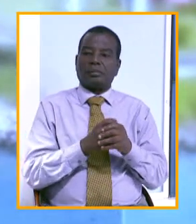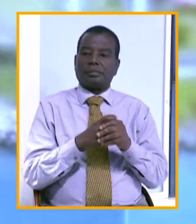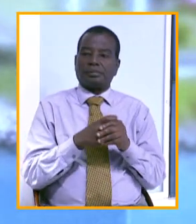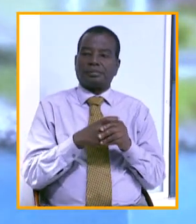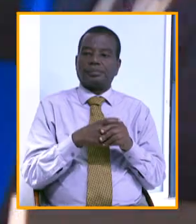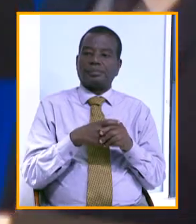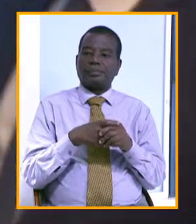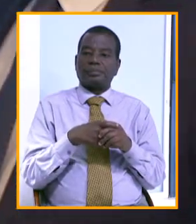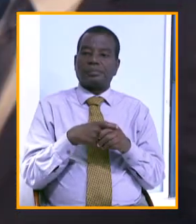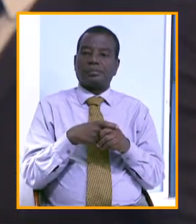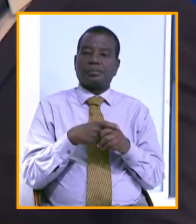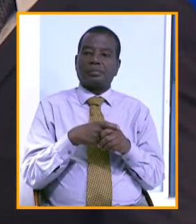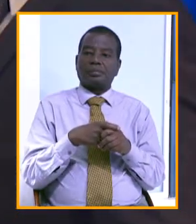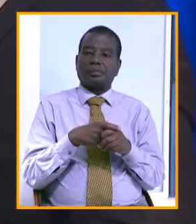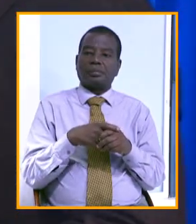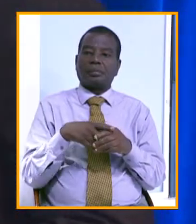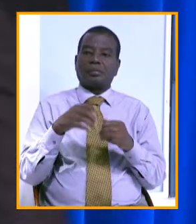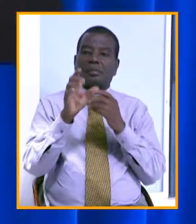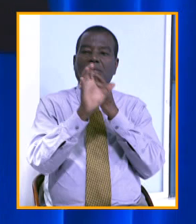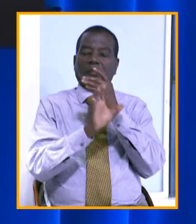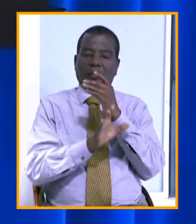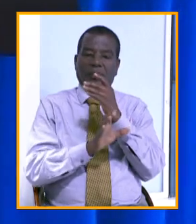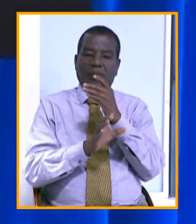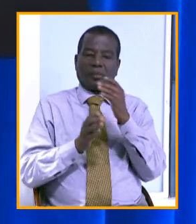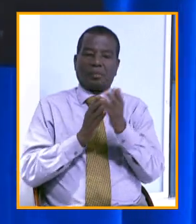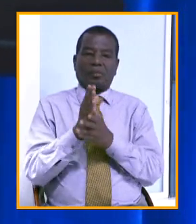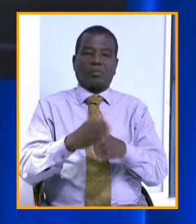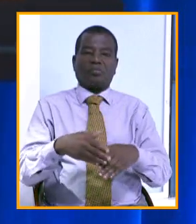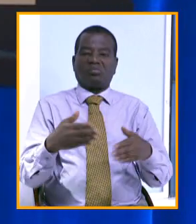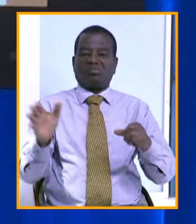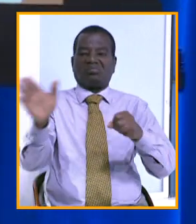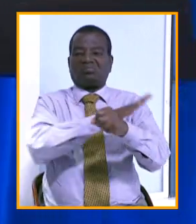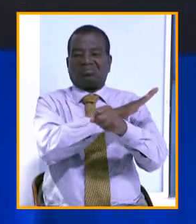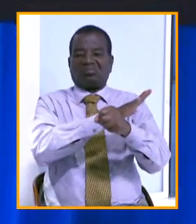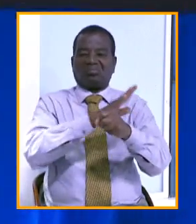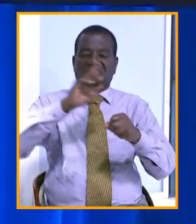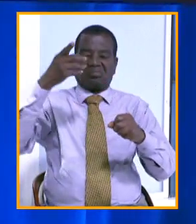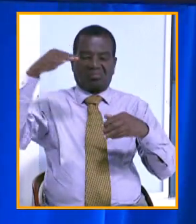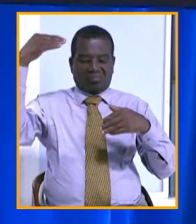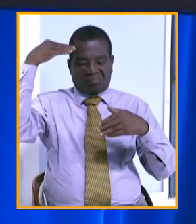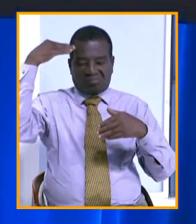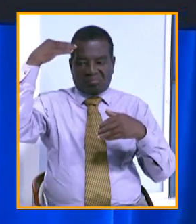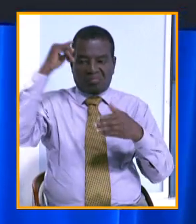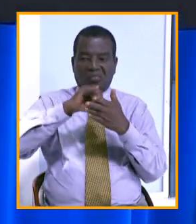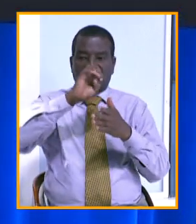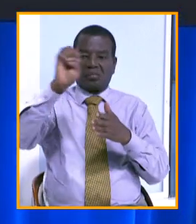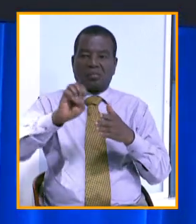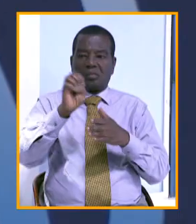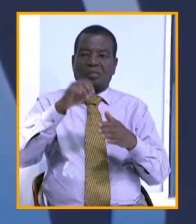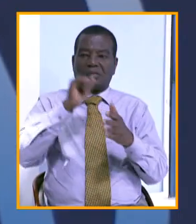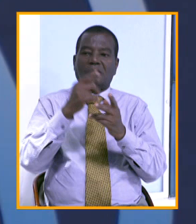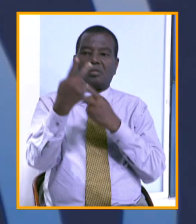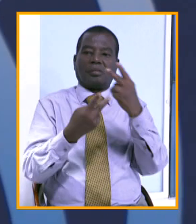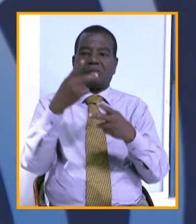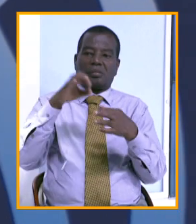Ouedraogo. À l'agenda bien chargé du Premier ministre ce mardi à Washington, cette visite de travail à la